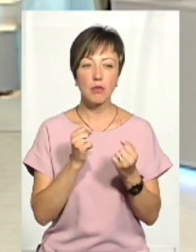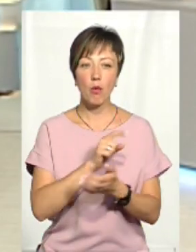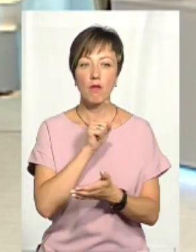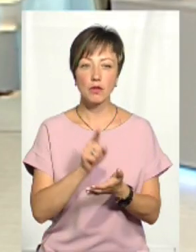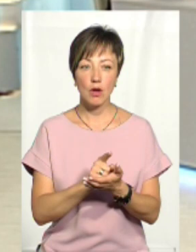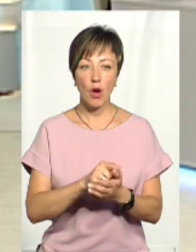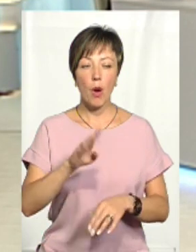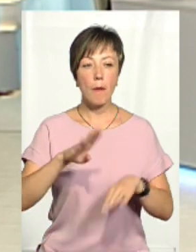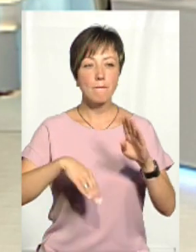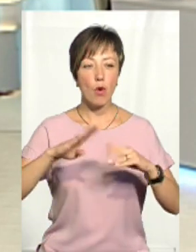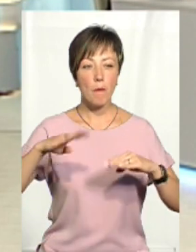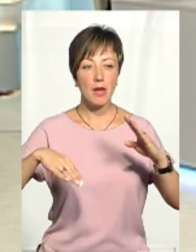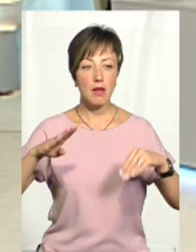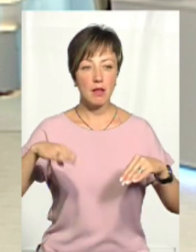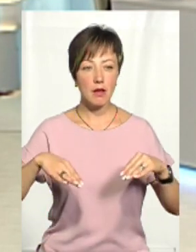обов'язкове. Побілка,